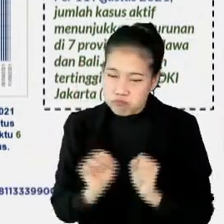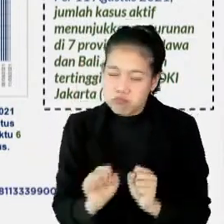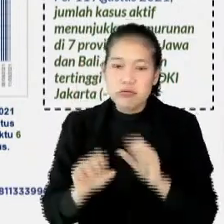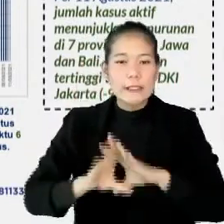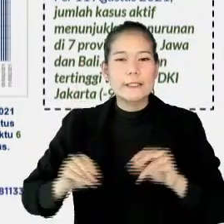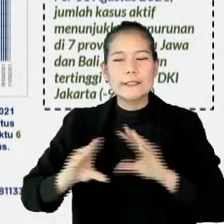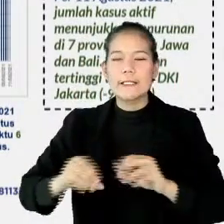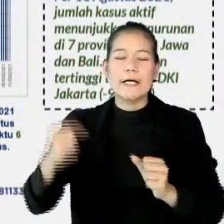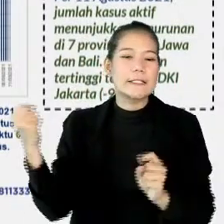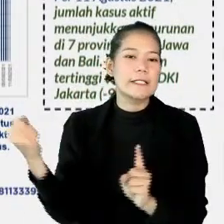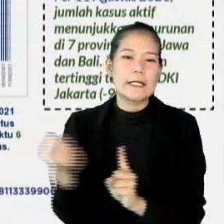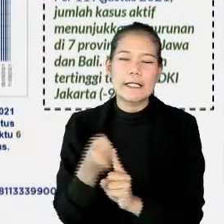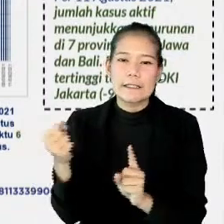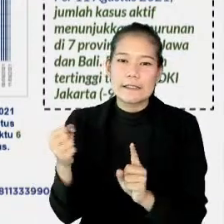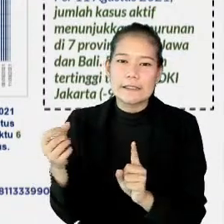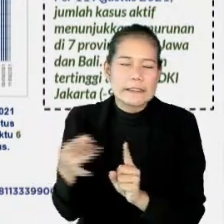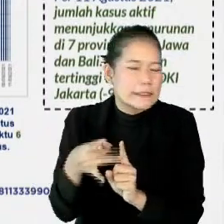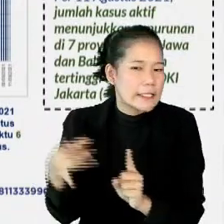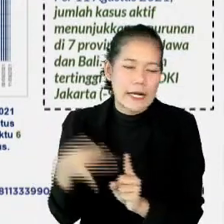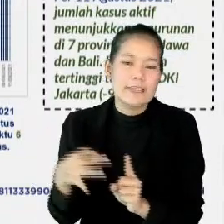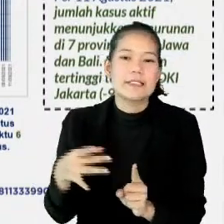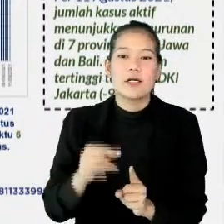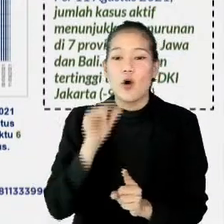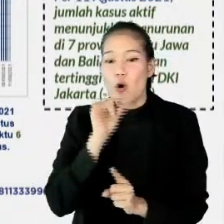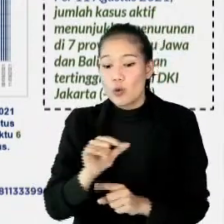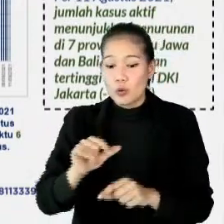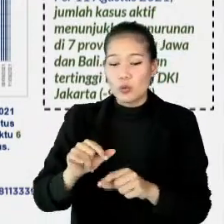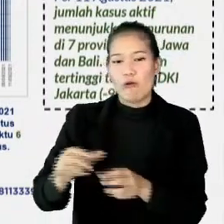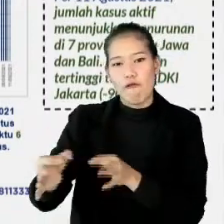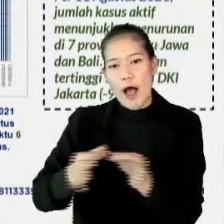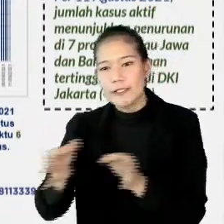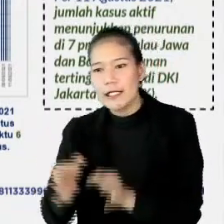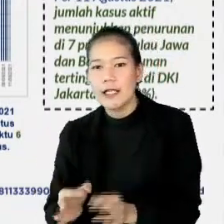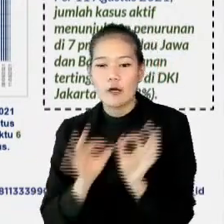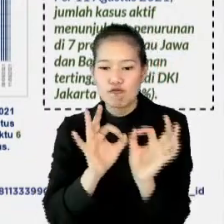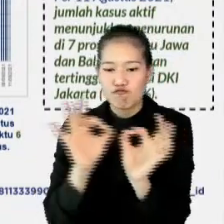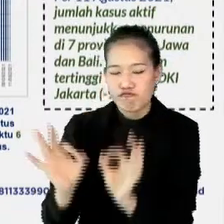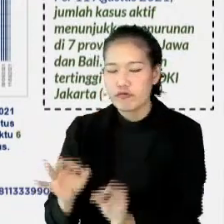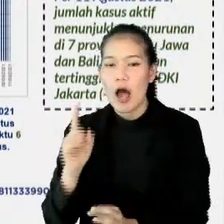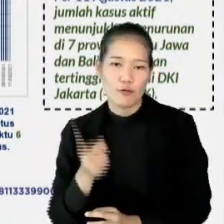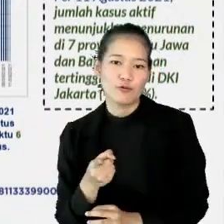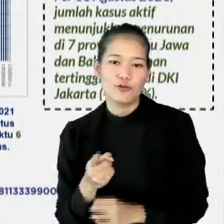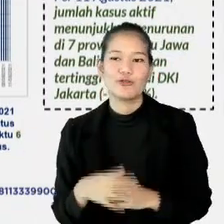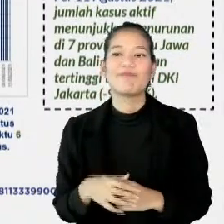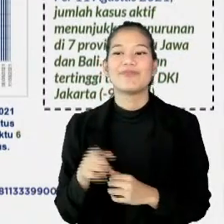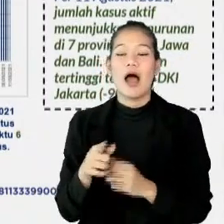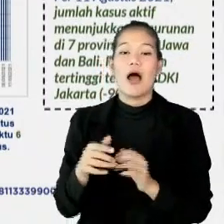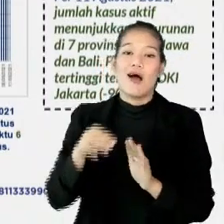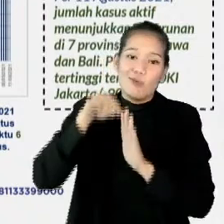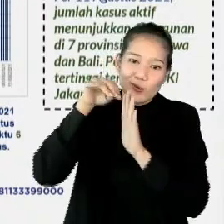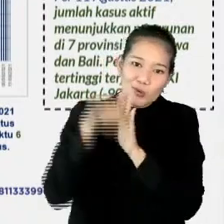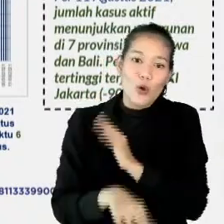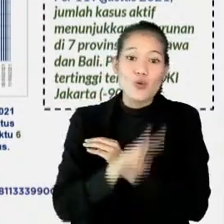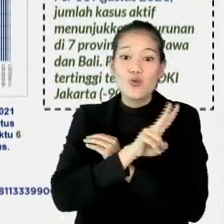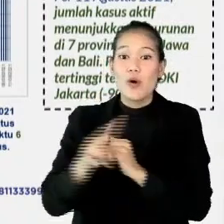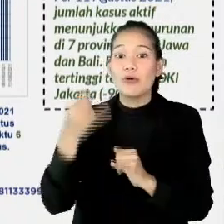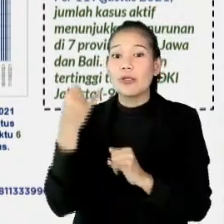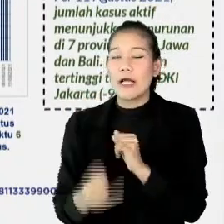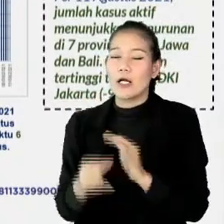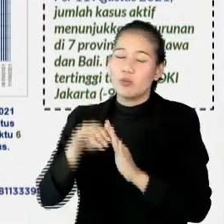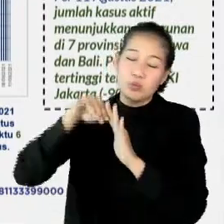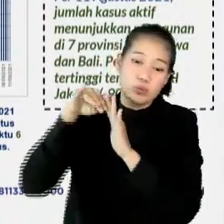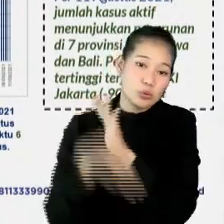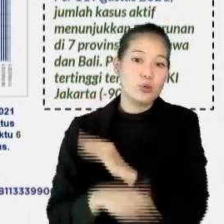keras, memastikan ketersediaan tempat tidur, semuanya tercukupi dan lain sebagainya. Dan ini berhasil turun dalam waktu 2 minggu